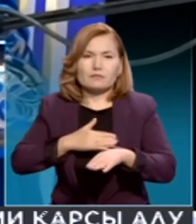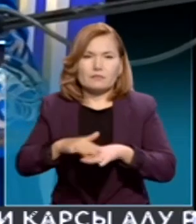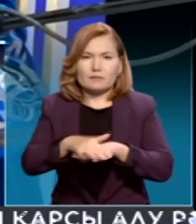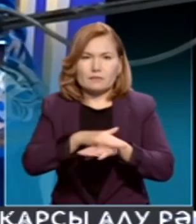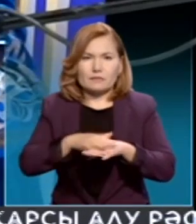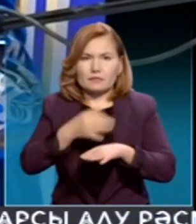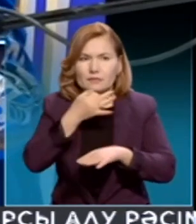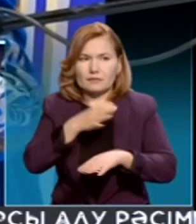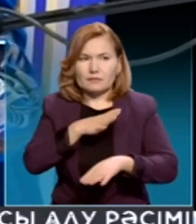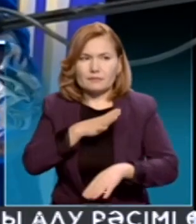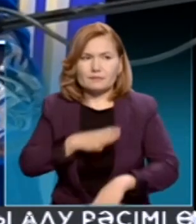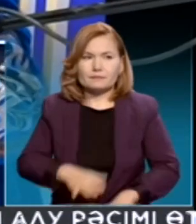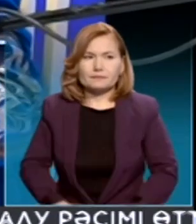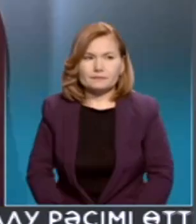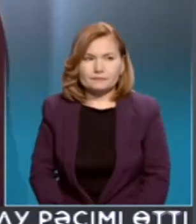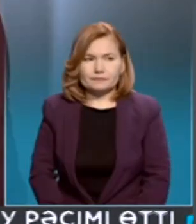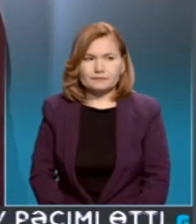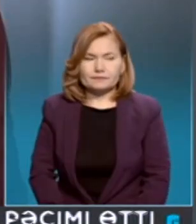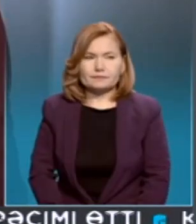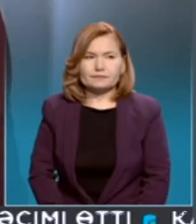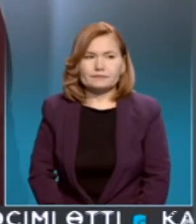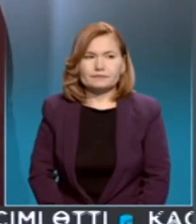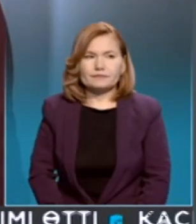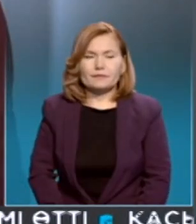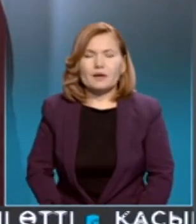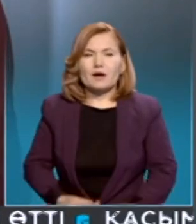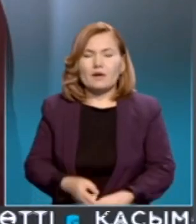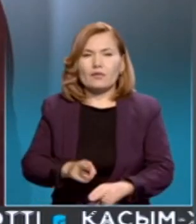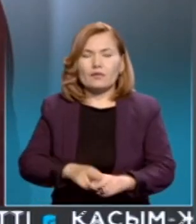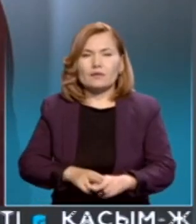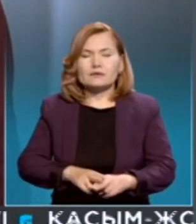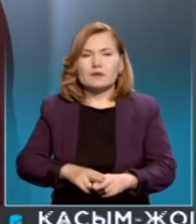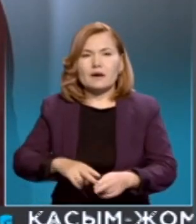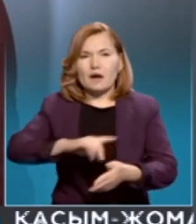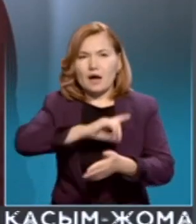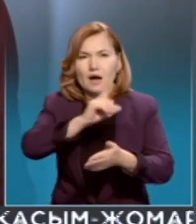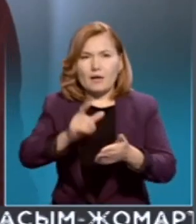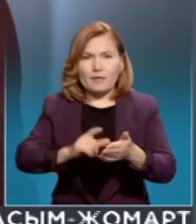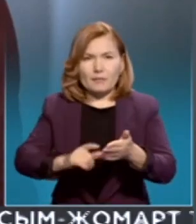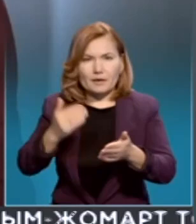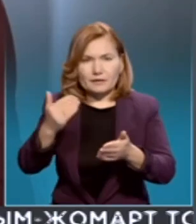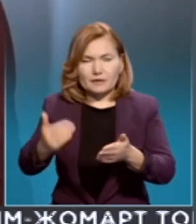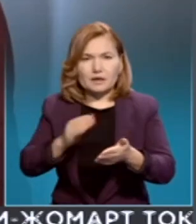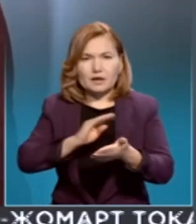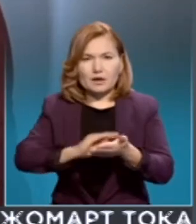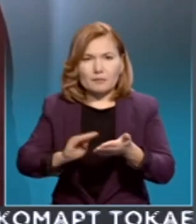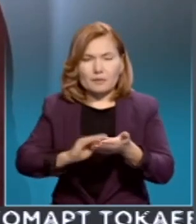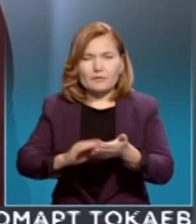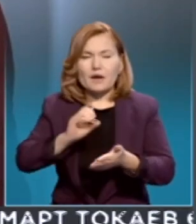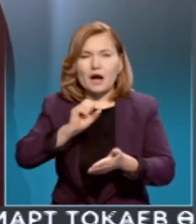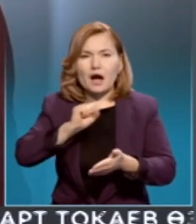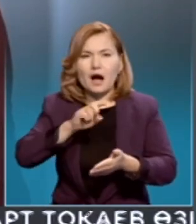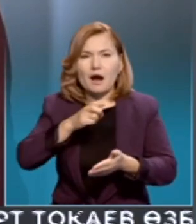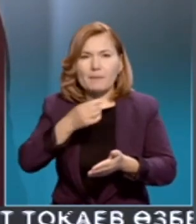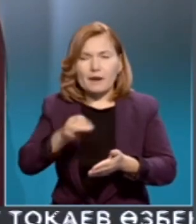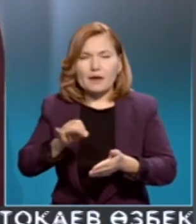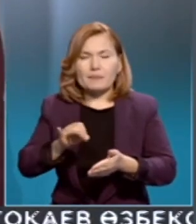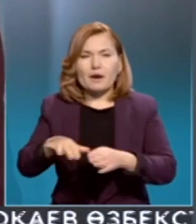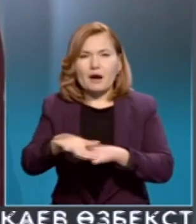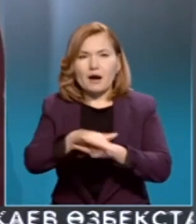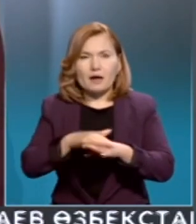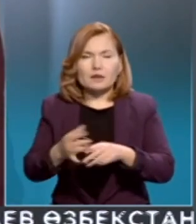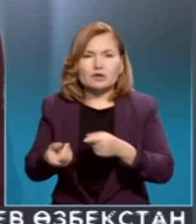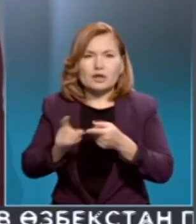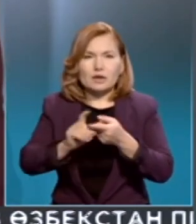алды. Мұхтар Әуезов әдебиеттің жағдайымен адамзат жалғастырған алтын